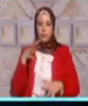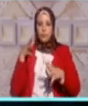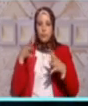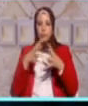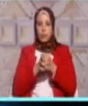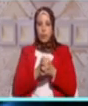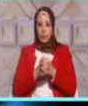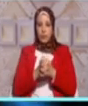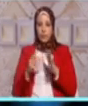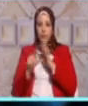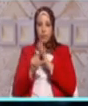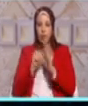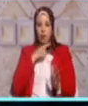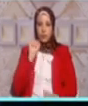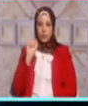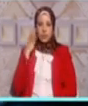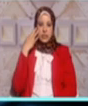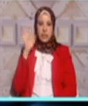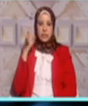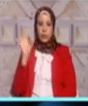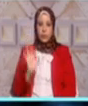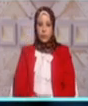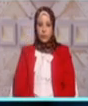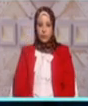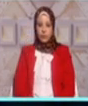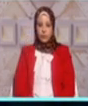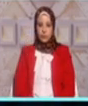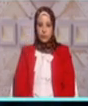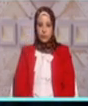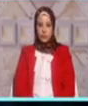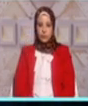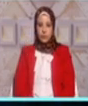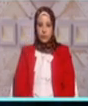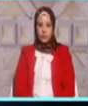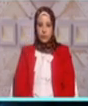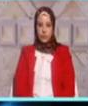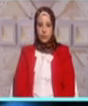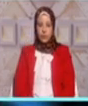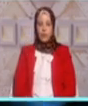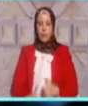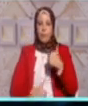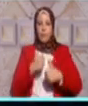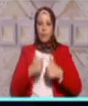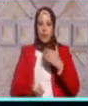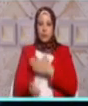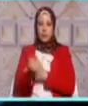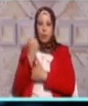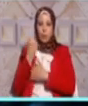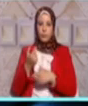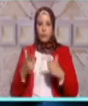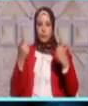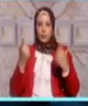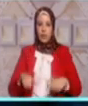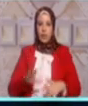فيما يتعلق بالثانويه العامه باعتبارها ان هي يعني امتحان قومي وليس امتحان